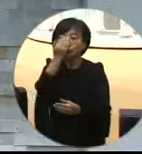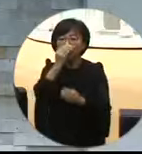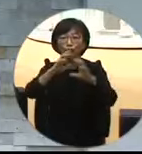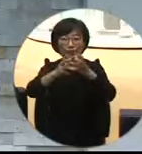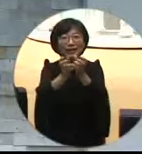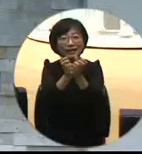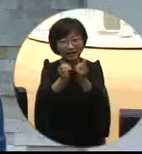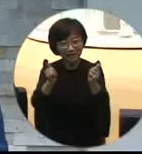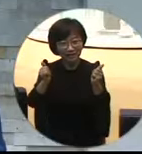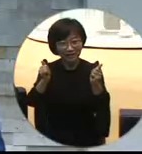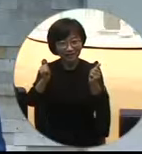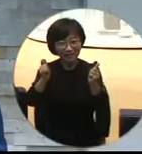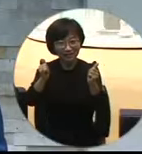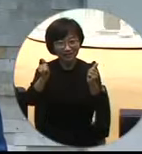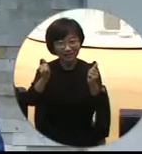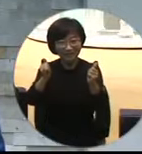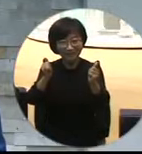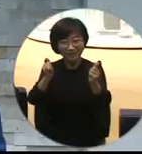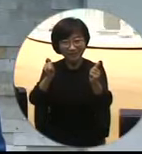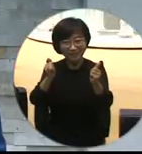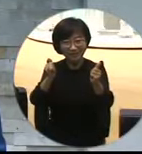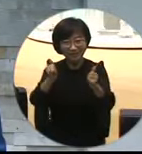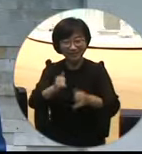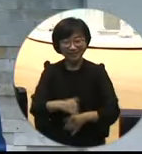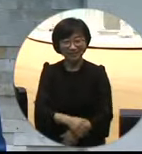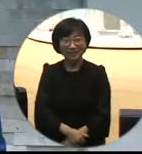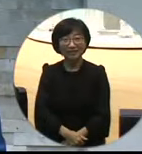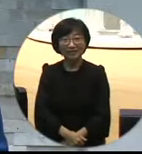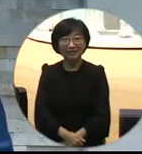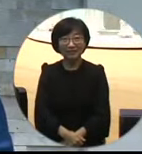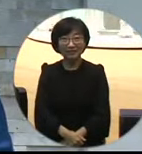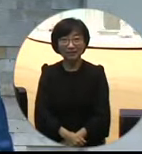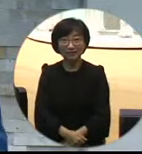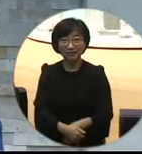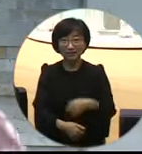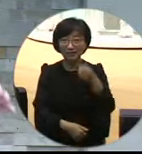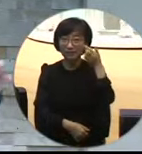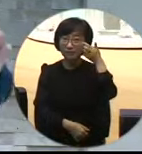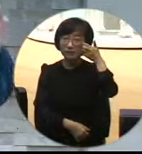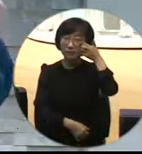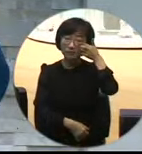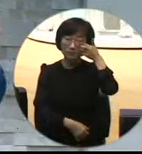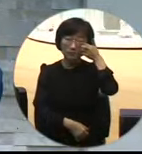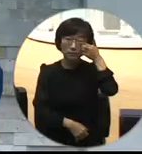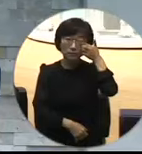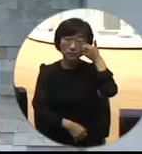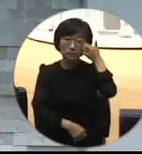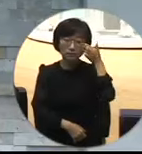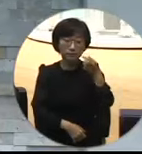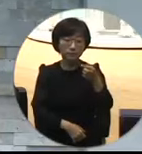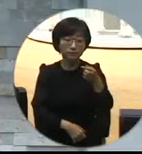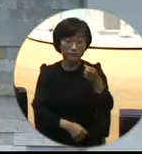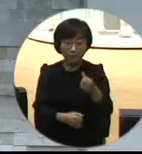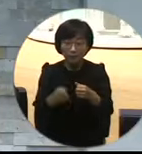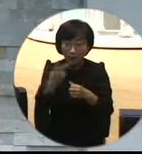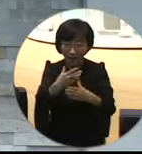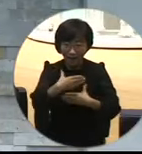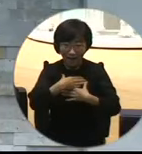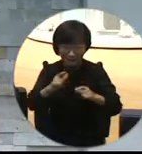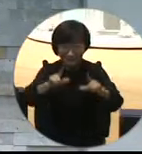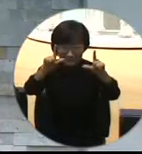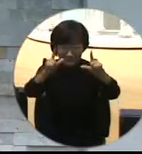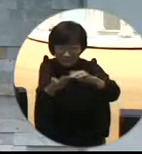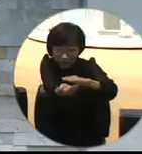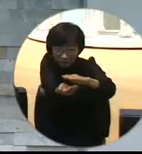냉장고 문 못 엽니다. 노동. 문 안 엽니다. 그래서 전날에 먹을 것을 다 준비를